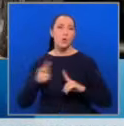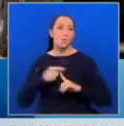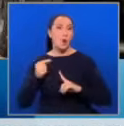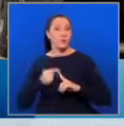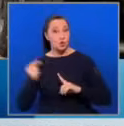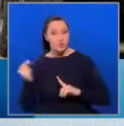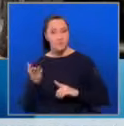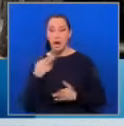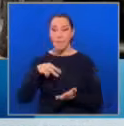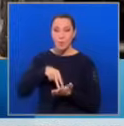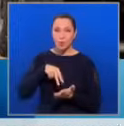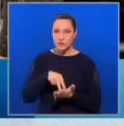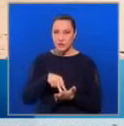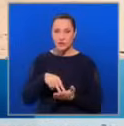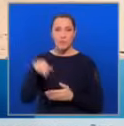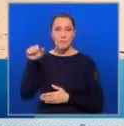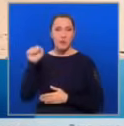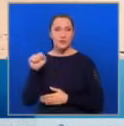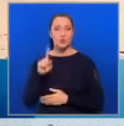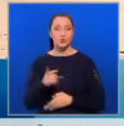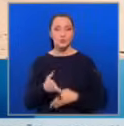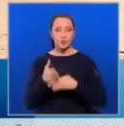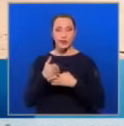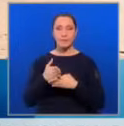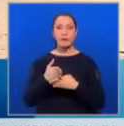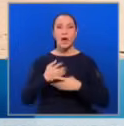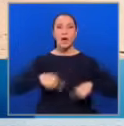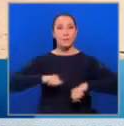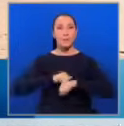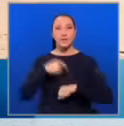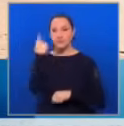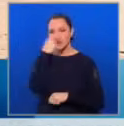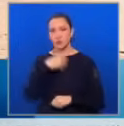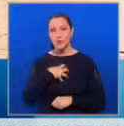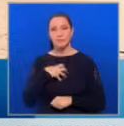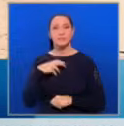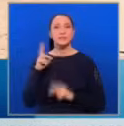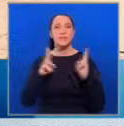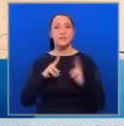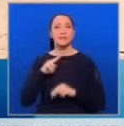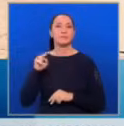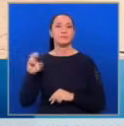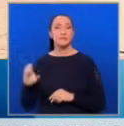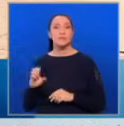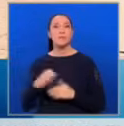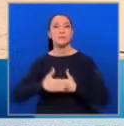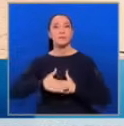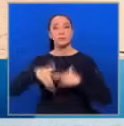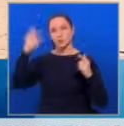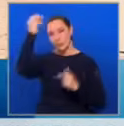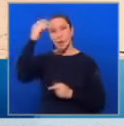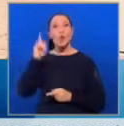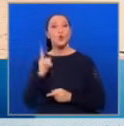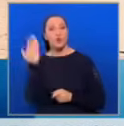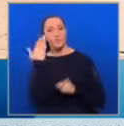бяха в позициите си партиите които подкрепят кабинета в лицето на герб сдс дпс и пп дб които обвиниха